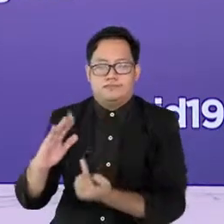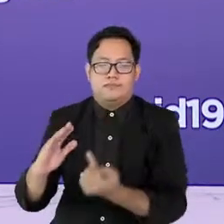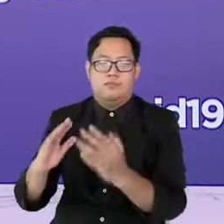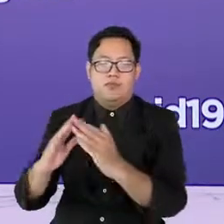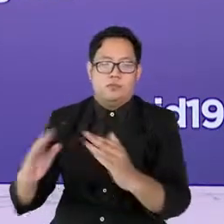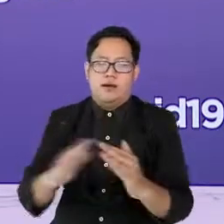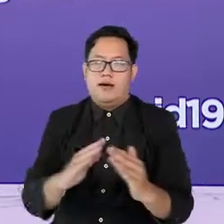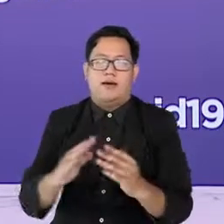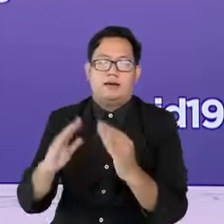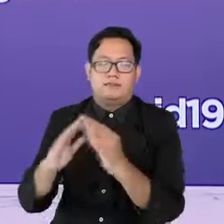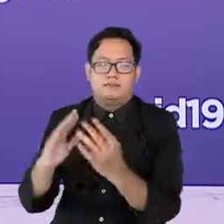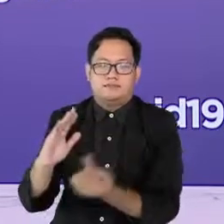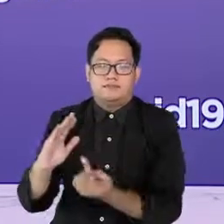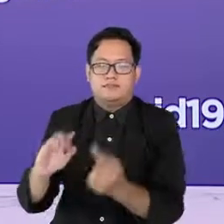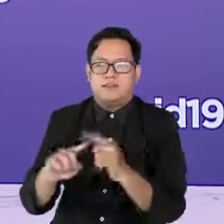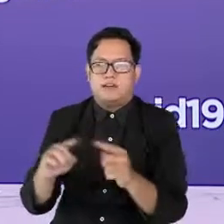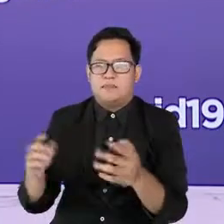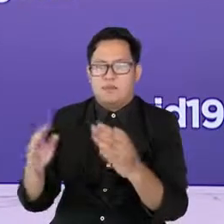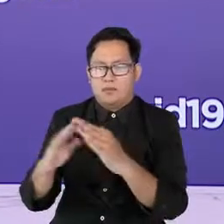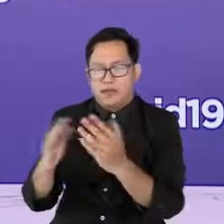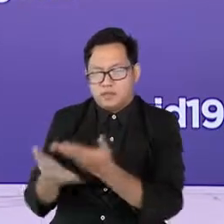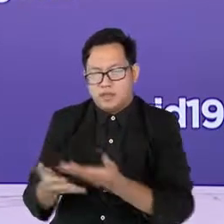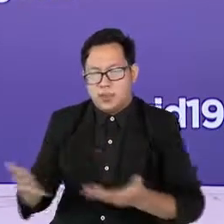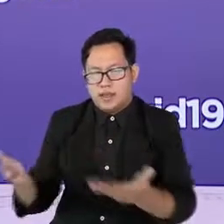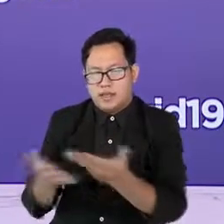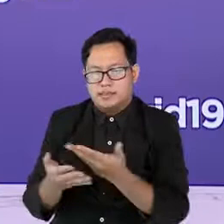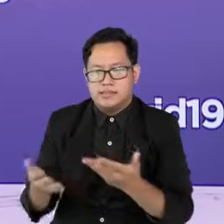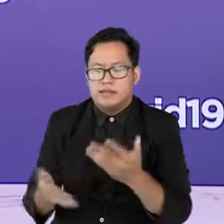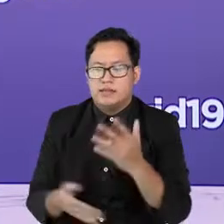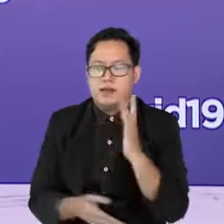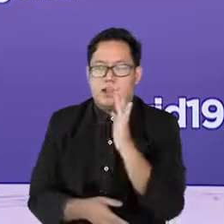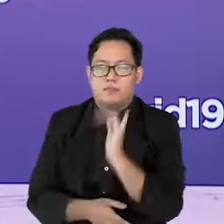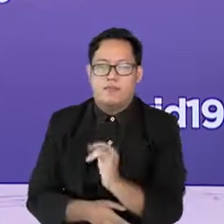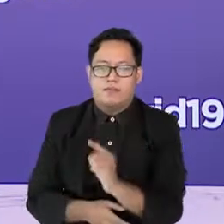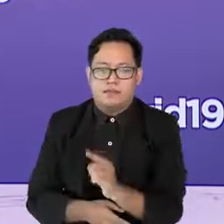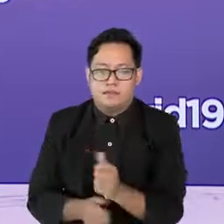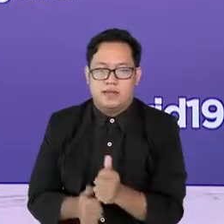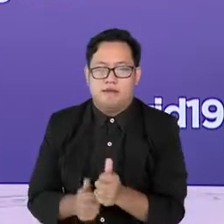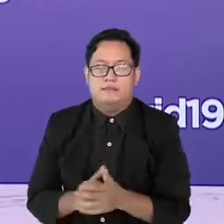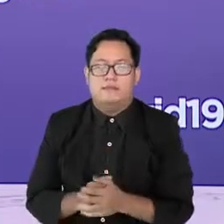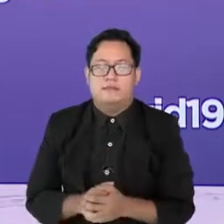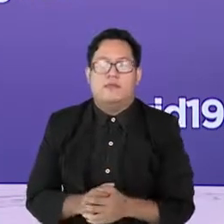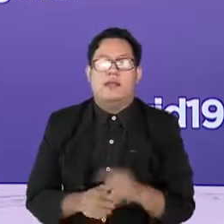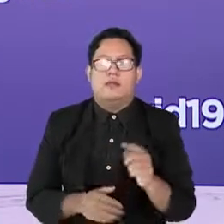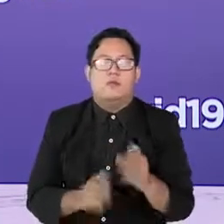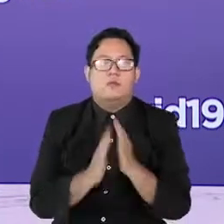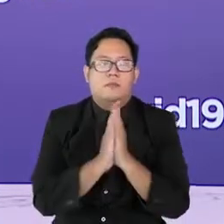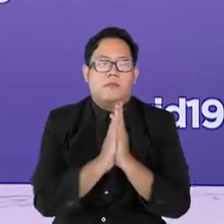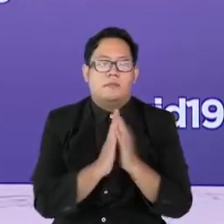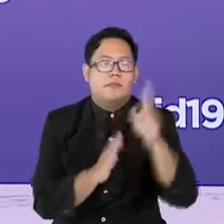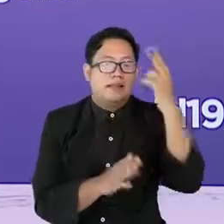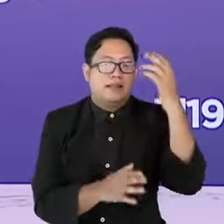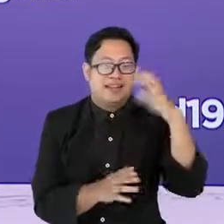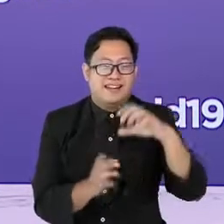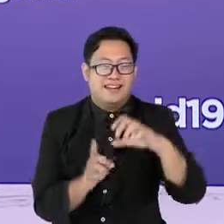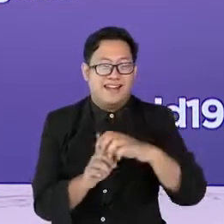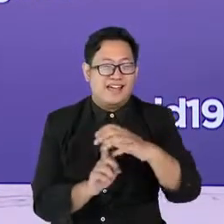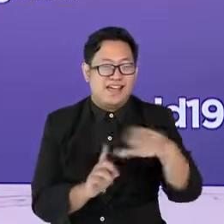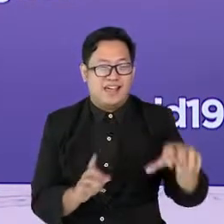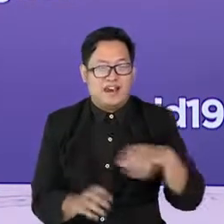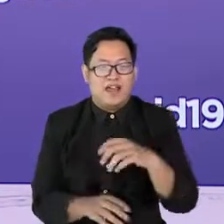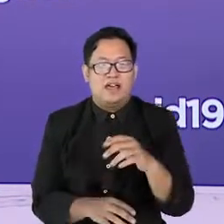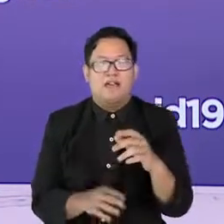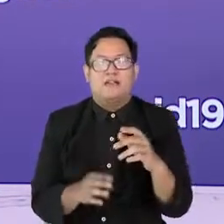dalam keadaan yang tidak memadai untuk itu dimohon kepada pemerintah daerah utamanya yang masih mengalami kenaikan